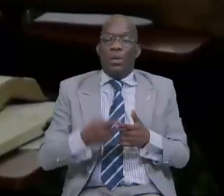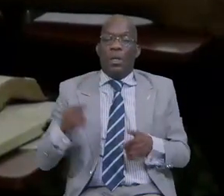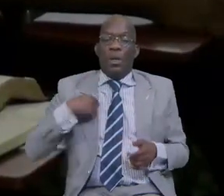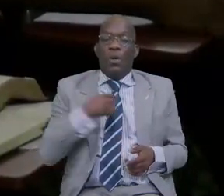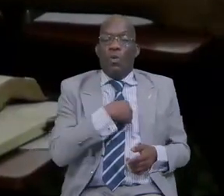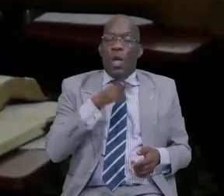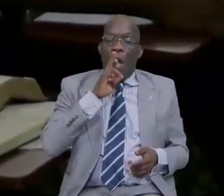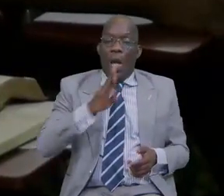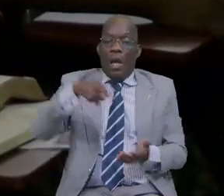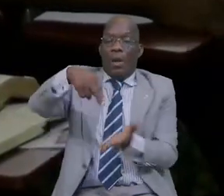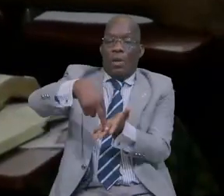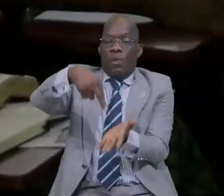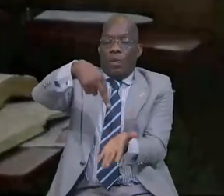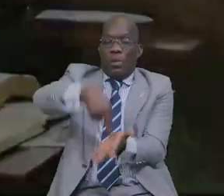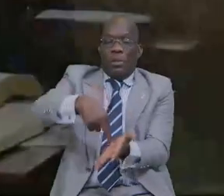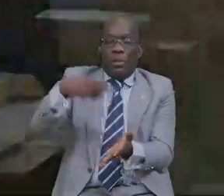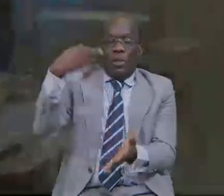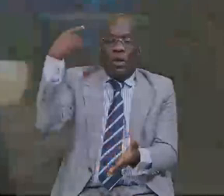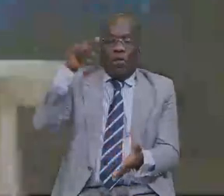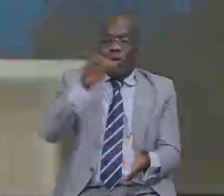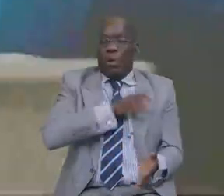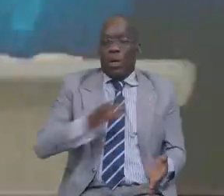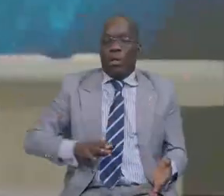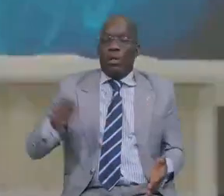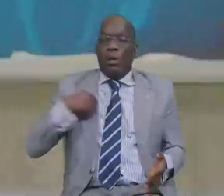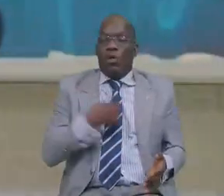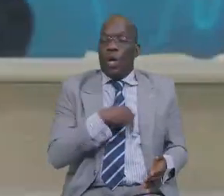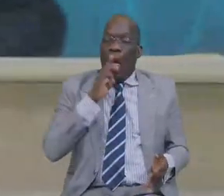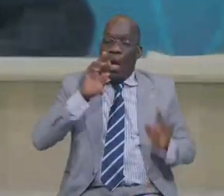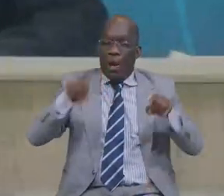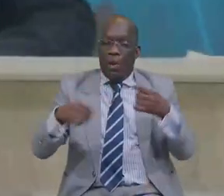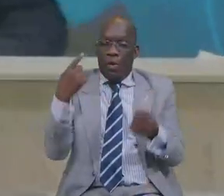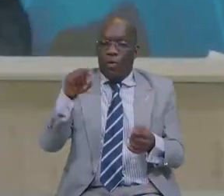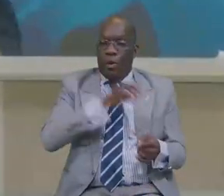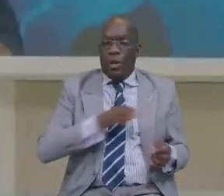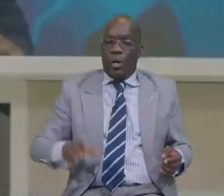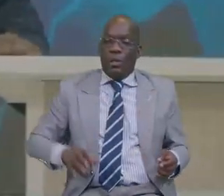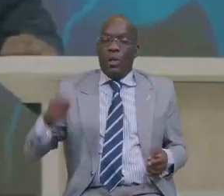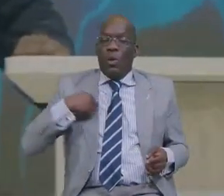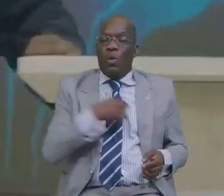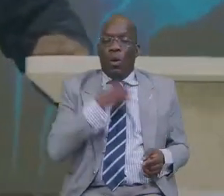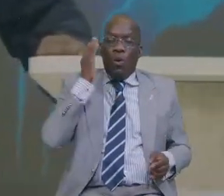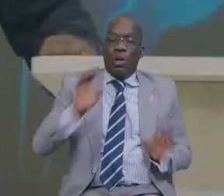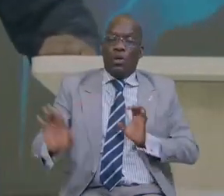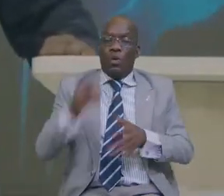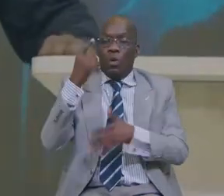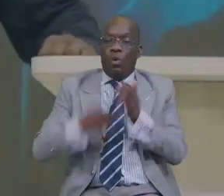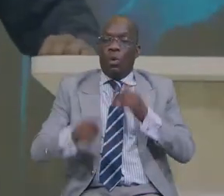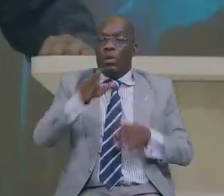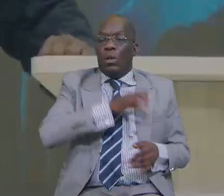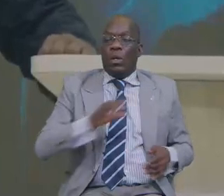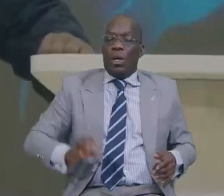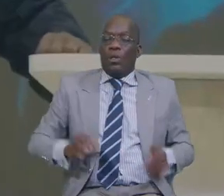Nous faisons donc les fonctions d'ambassadeur pour Christ. Nous allons pour Christ. Nous ferons ce que Christ veut que nous